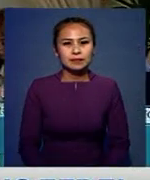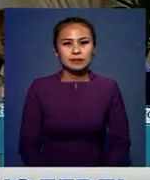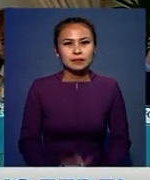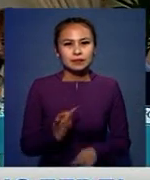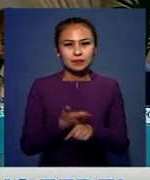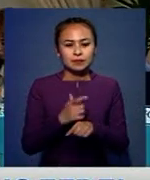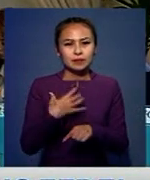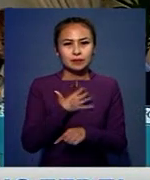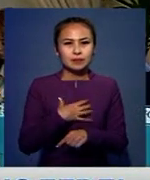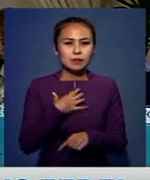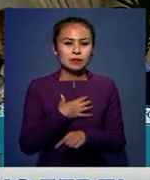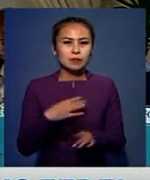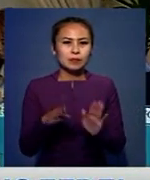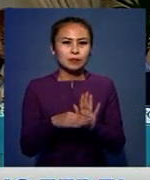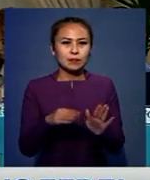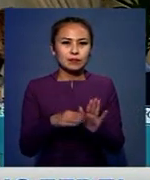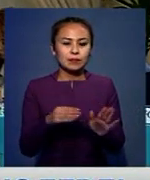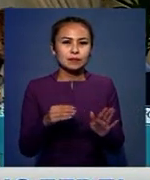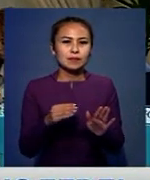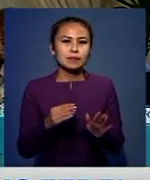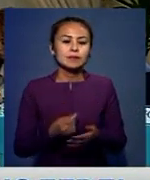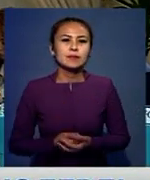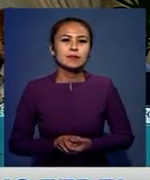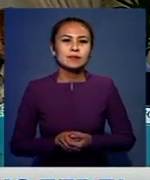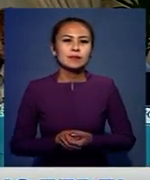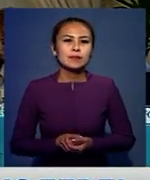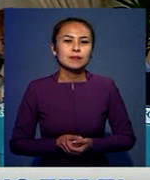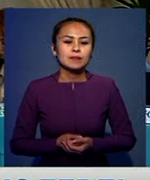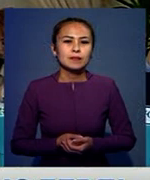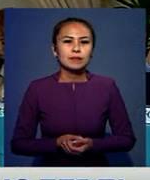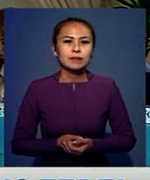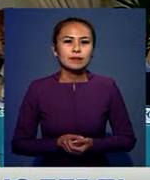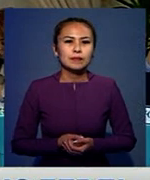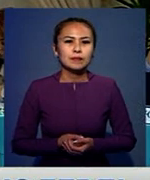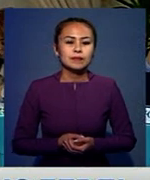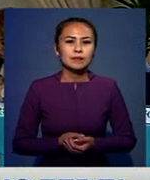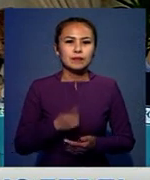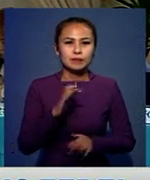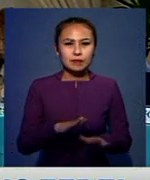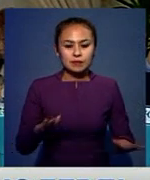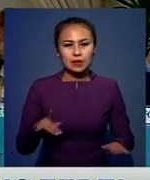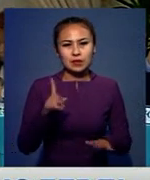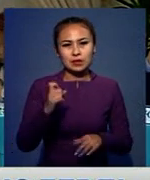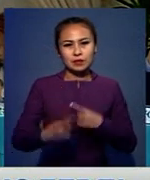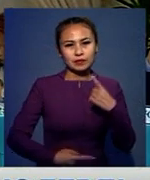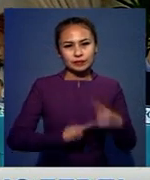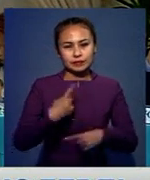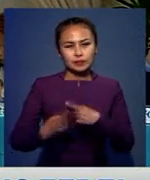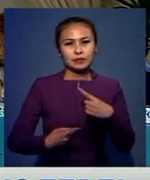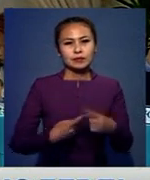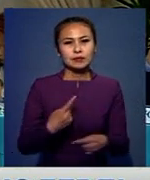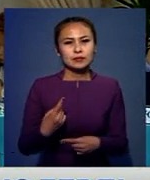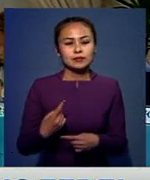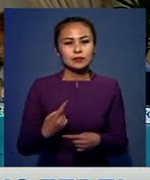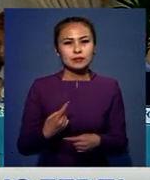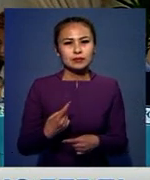маңызды сайлау. Мүмкіндігі қолданып отырып, балаларыма, еліме, жұртыма, ұрпақтарым